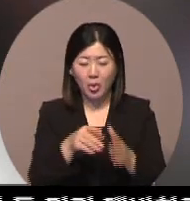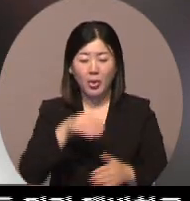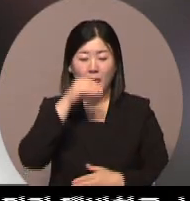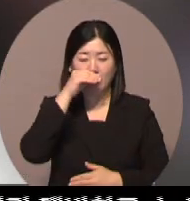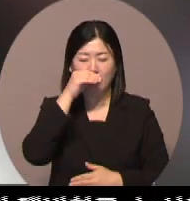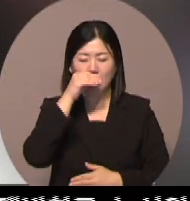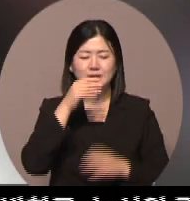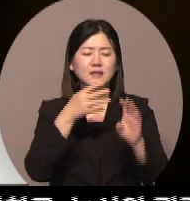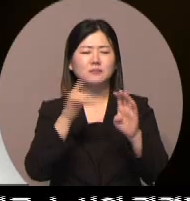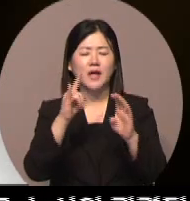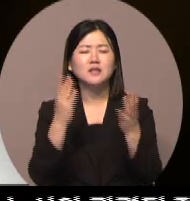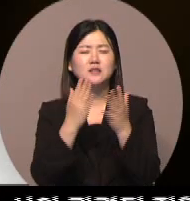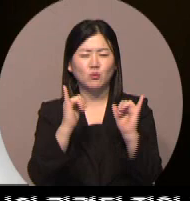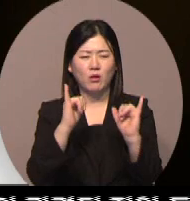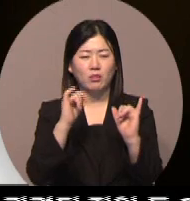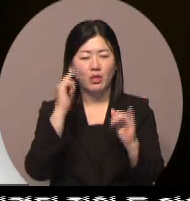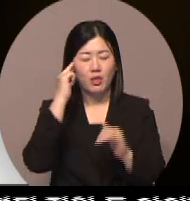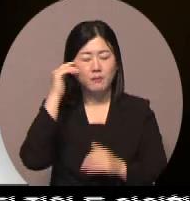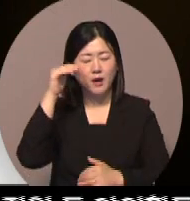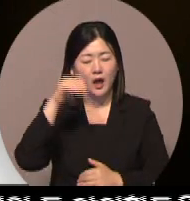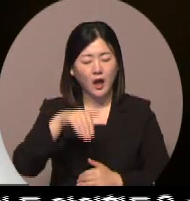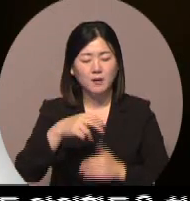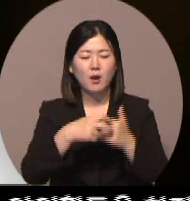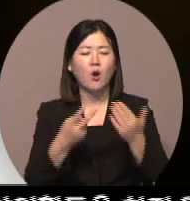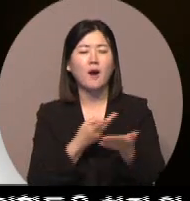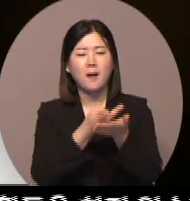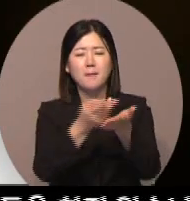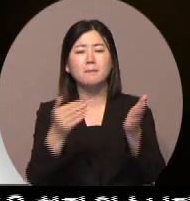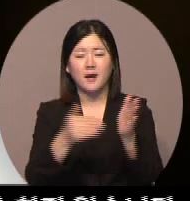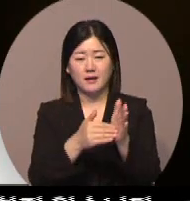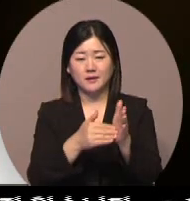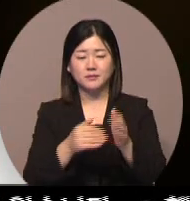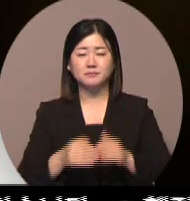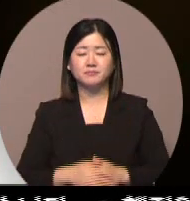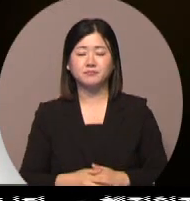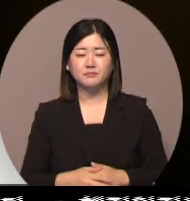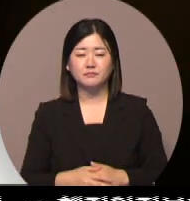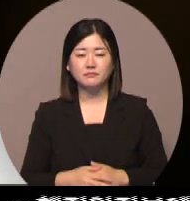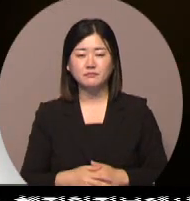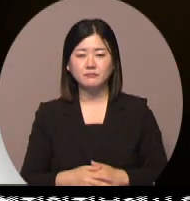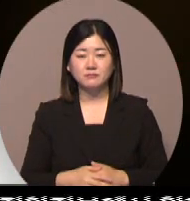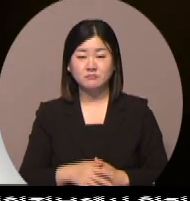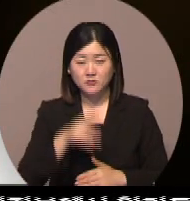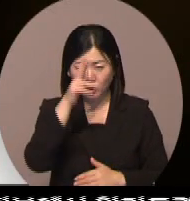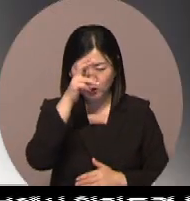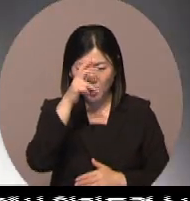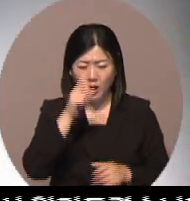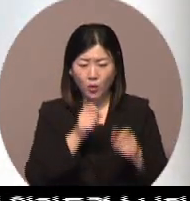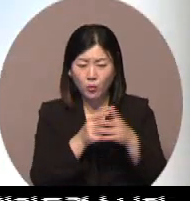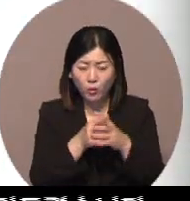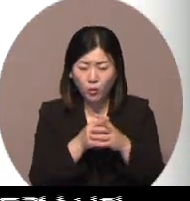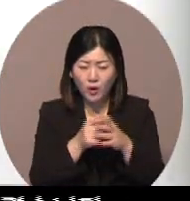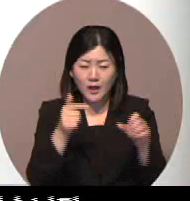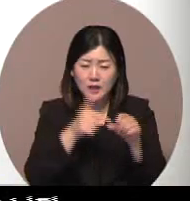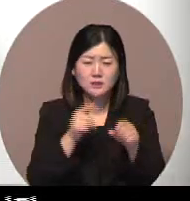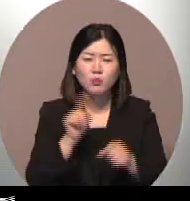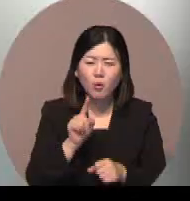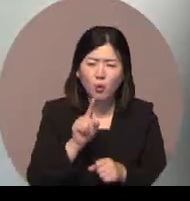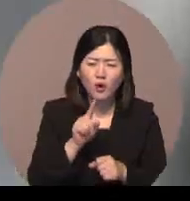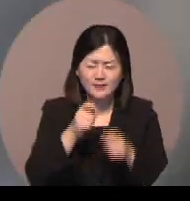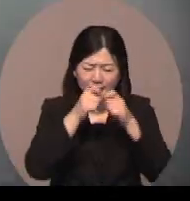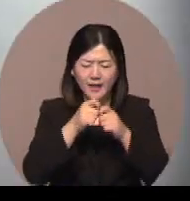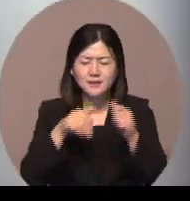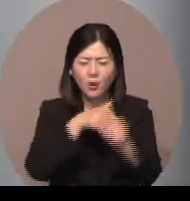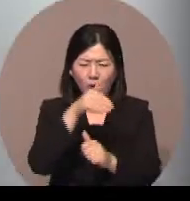들이마신 40대 직원이 의식이 저하되 임금 병원으로 옮겨졌습니다 경찰은 누출된 가스 성분과